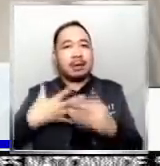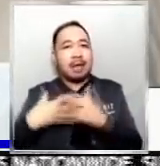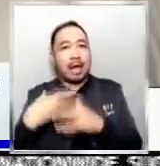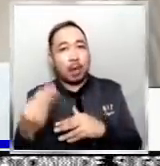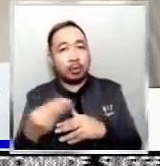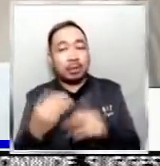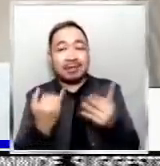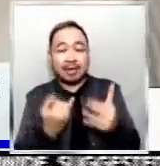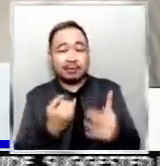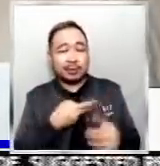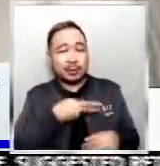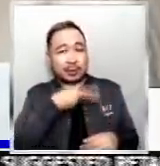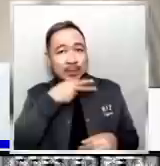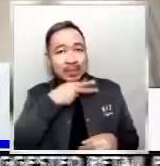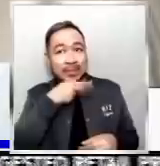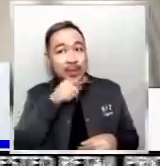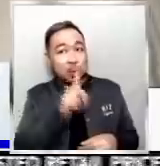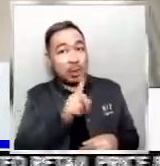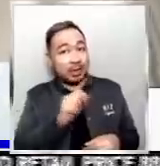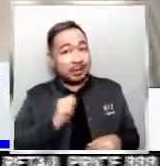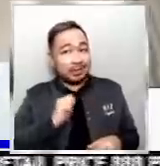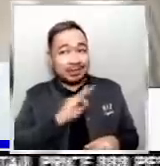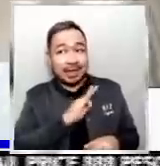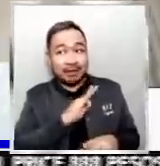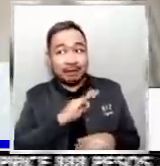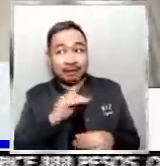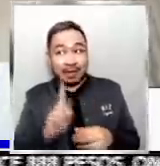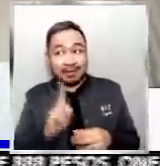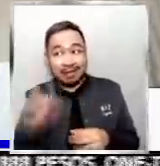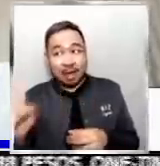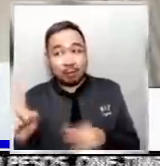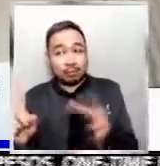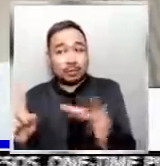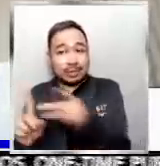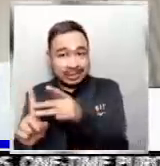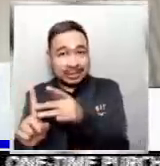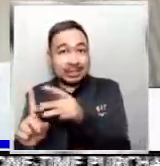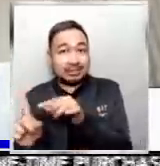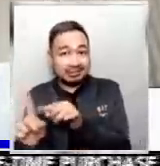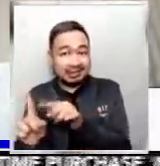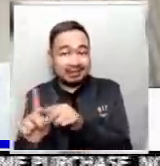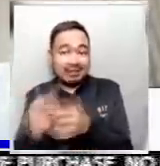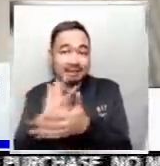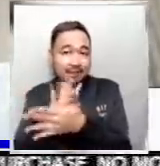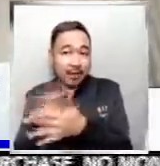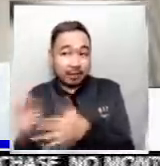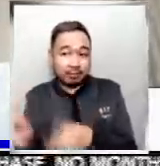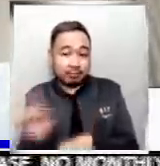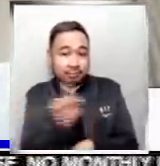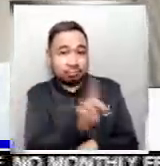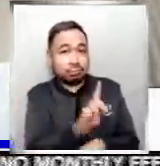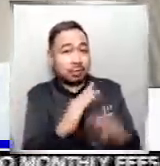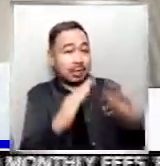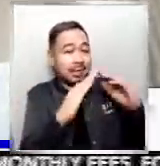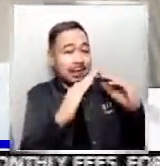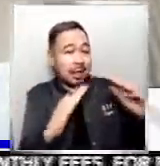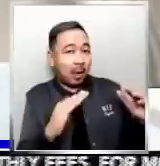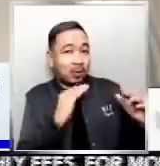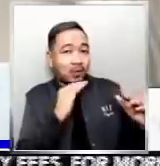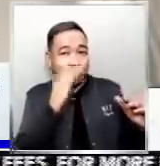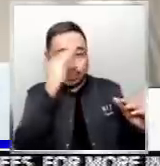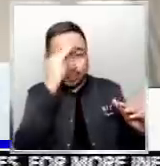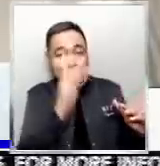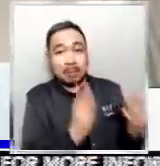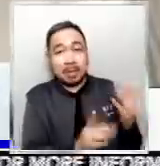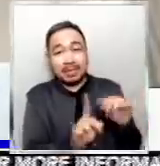staff already had the virus, no? Kaya pagbalik doon sa bahay ampunan, marahil ay isa sa mga staff na yon